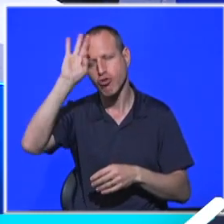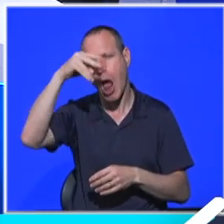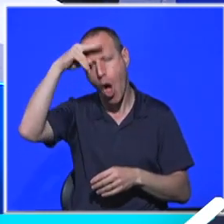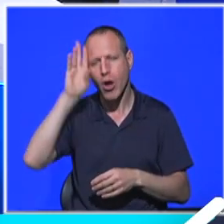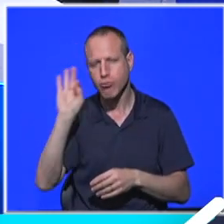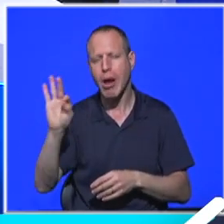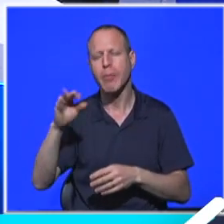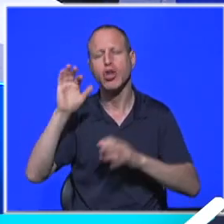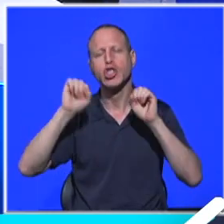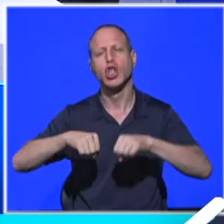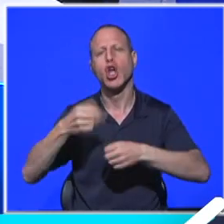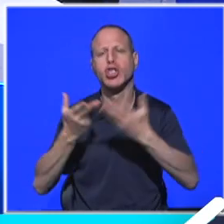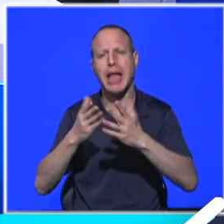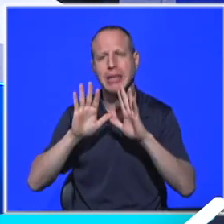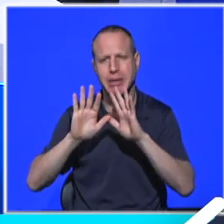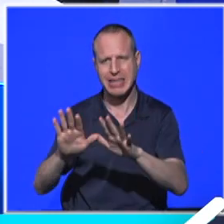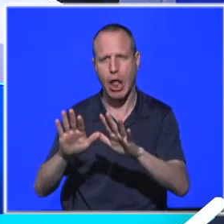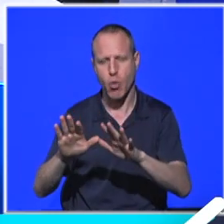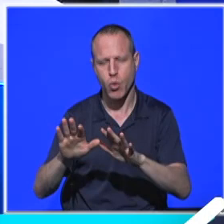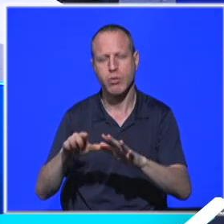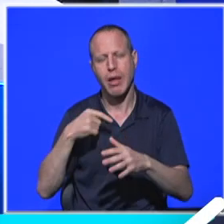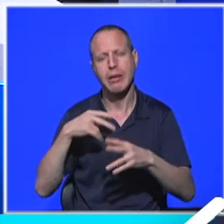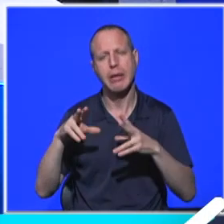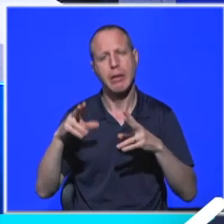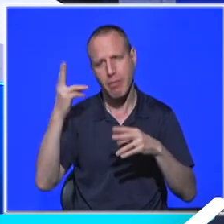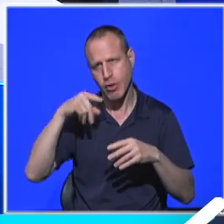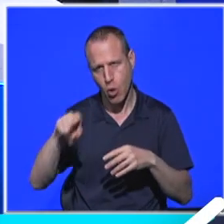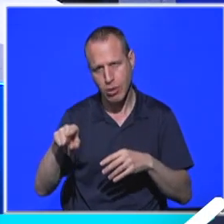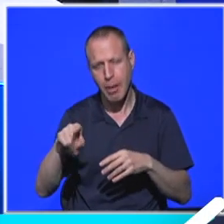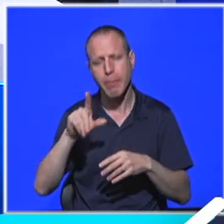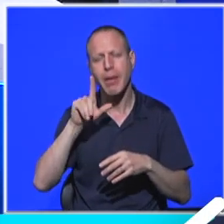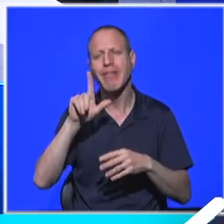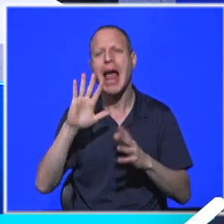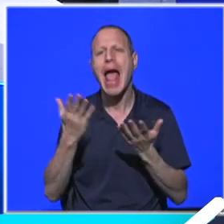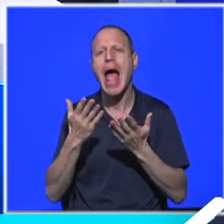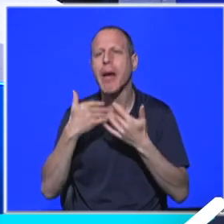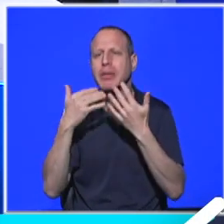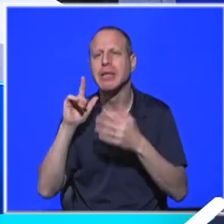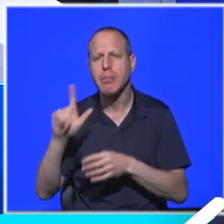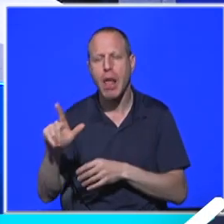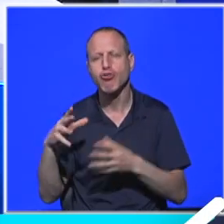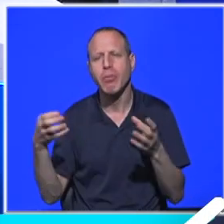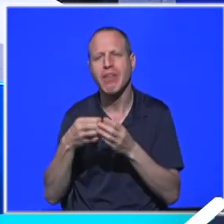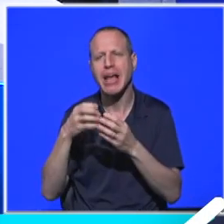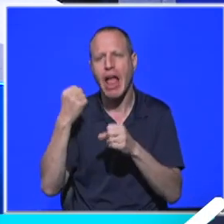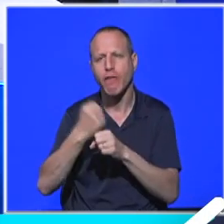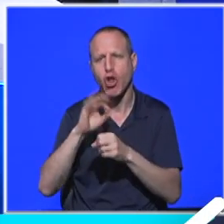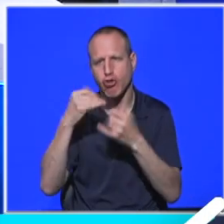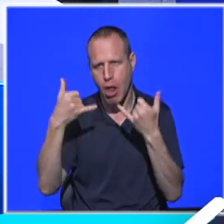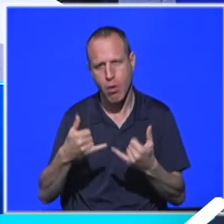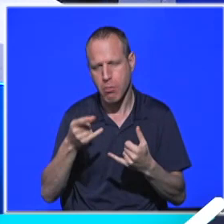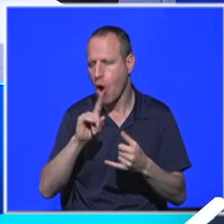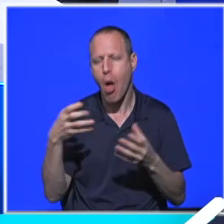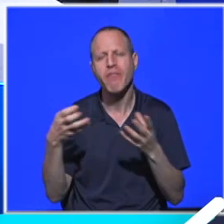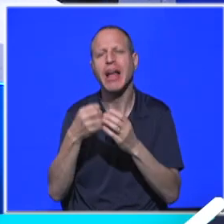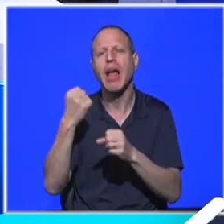אליהם בגזענות, ואני מבין אותם, זה מוצדק. אבל איך מסבירים להם שמפלגת העבודה של היום זה לא מפלגת העבודה